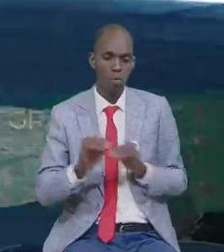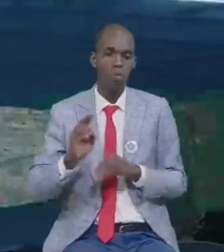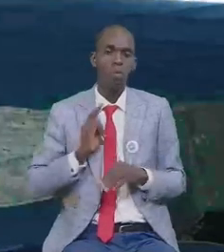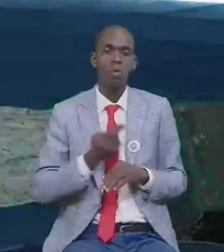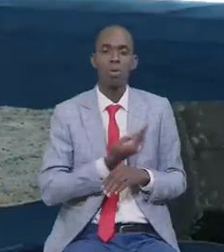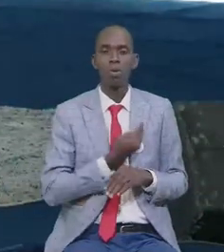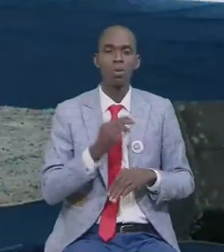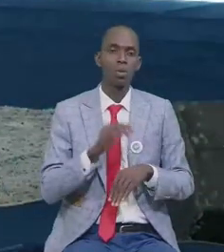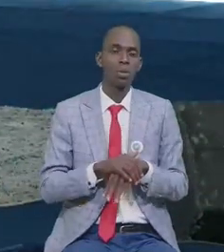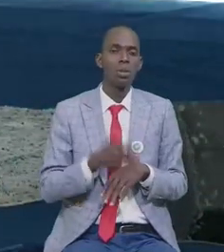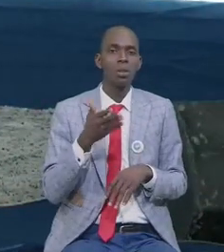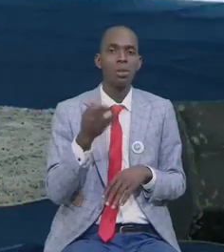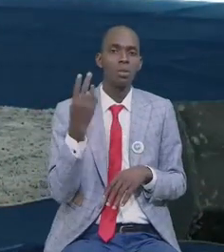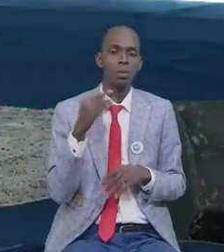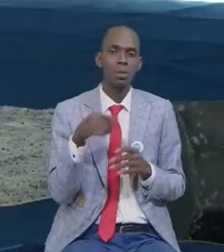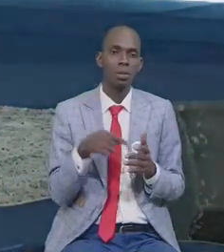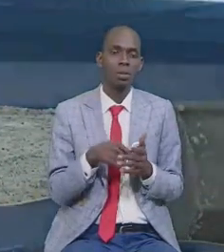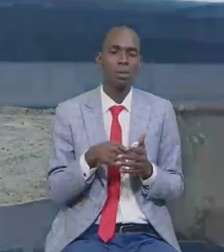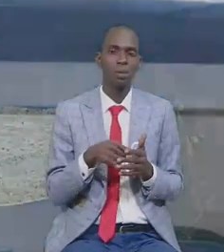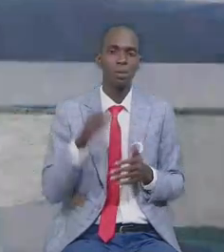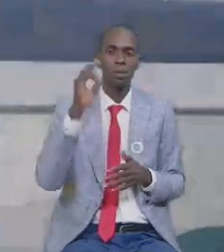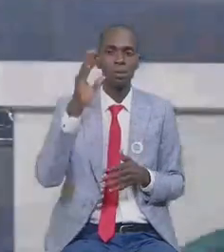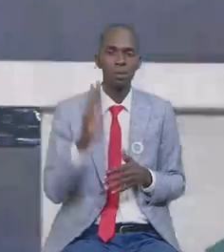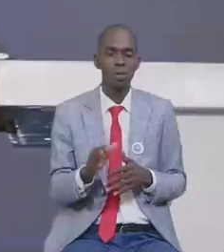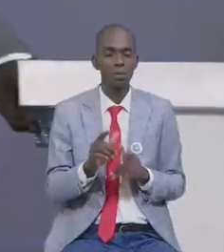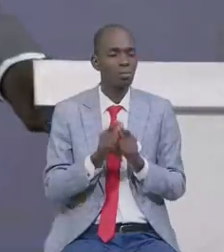y avait ce prédicateur, dynamique,